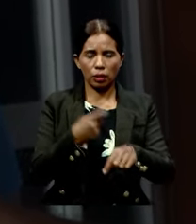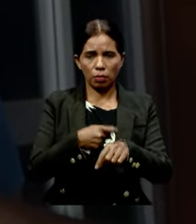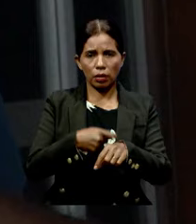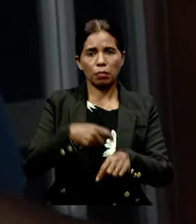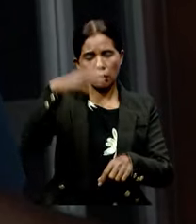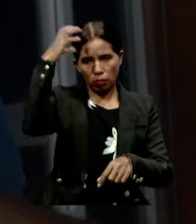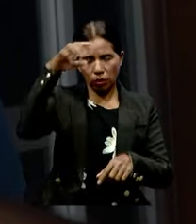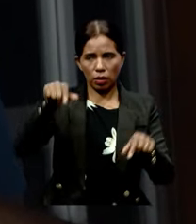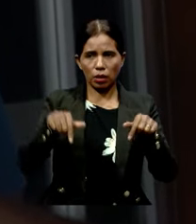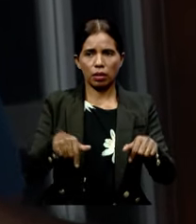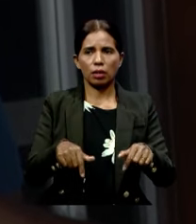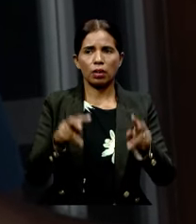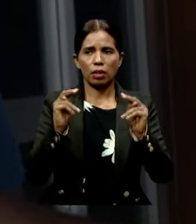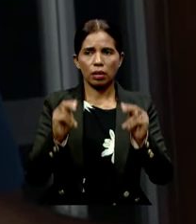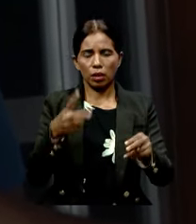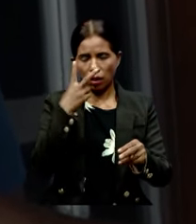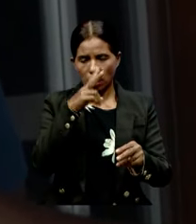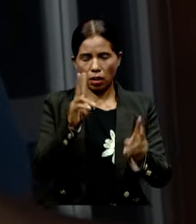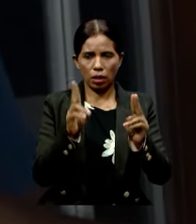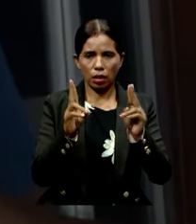urang sane tem ki resolve lais